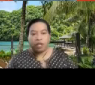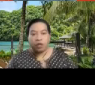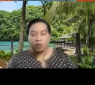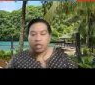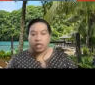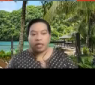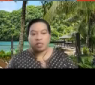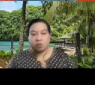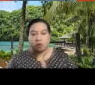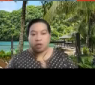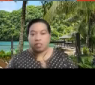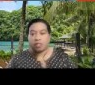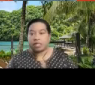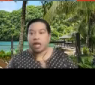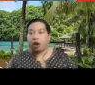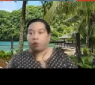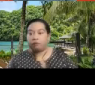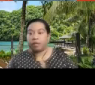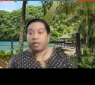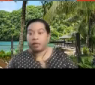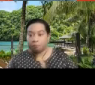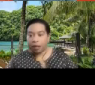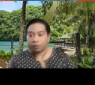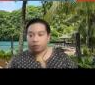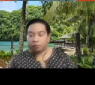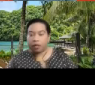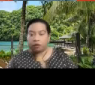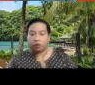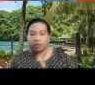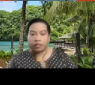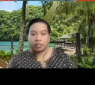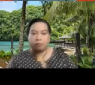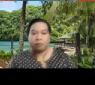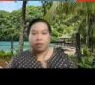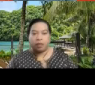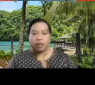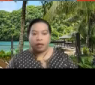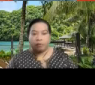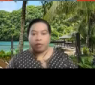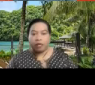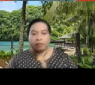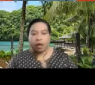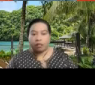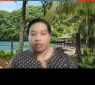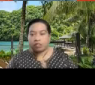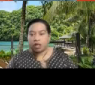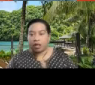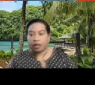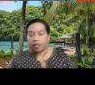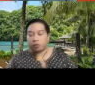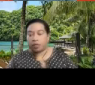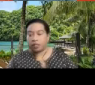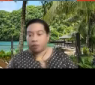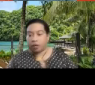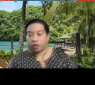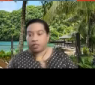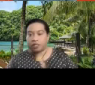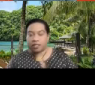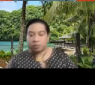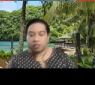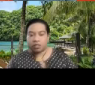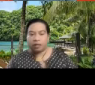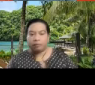very unique experiences and how we've been impacted by colonialism in Polynesia. على الرغم من